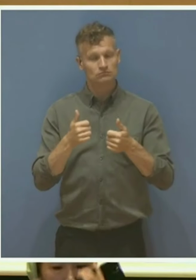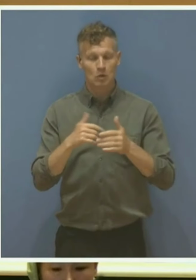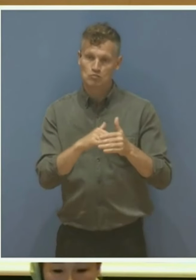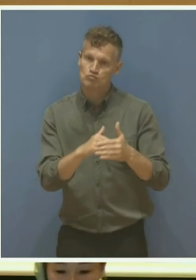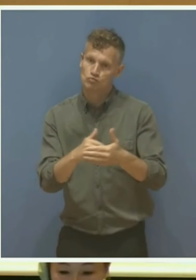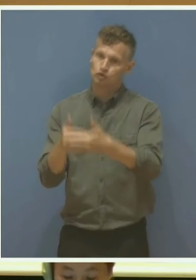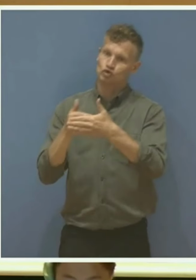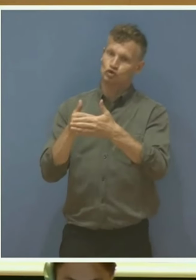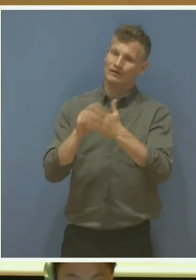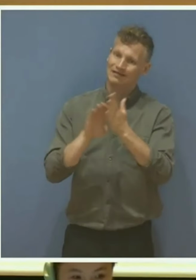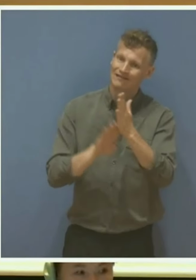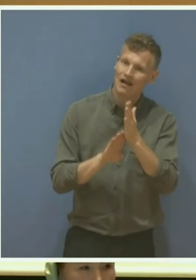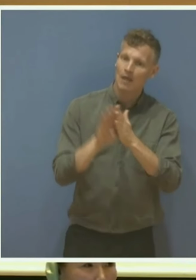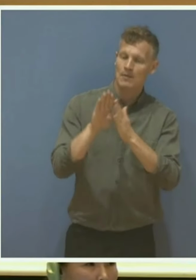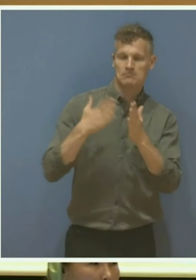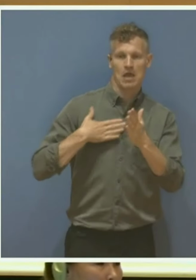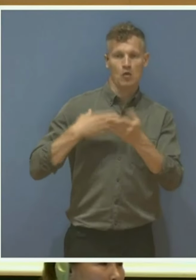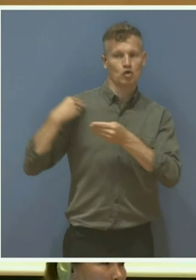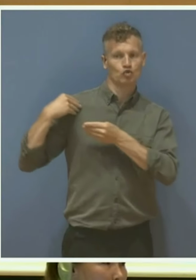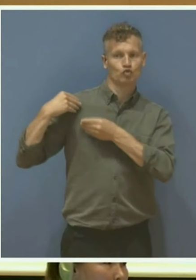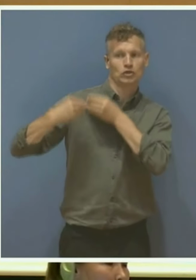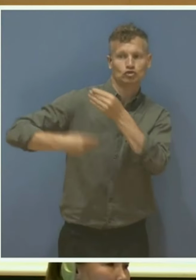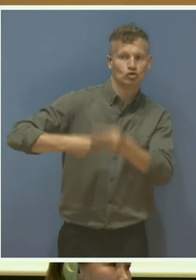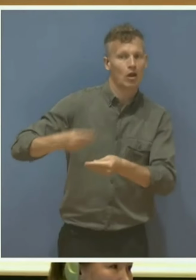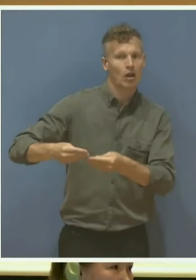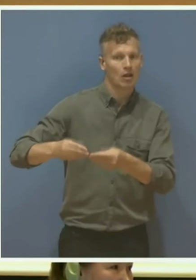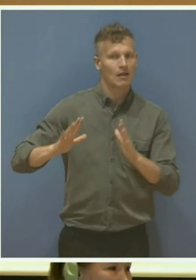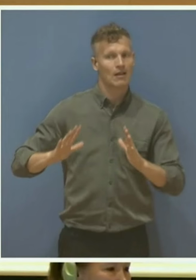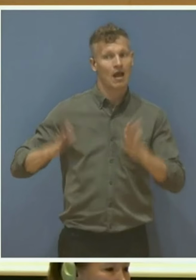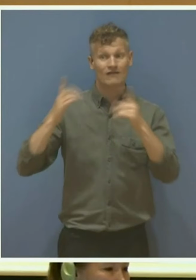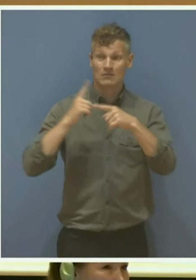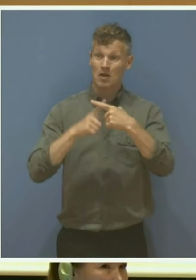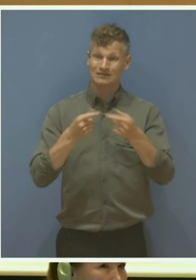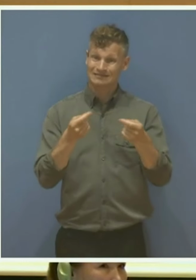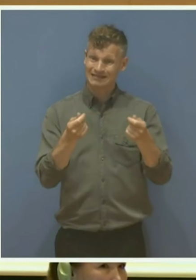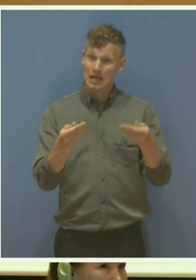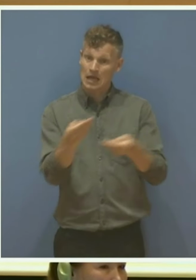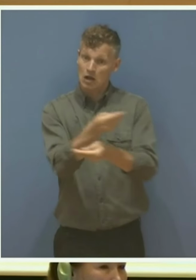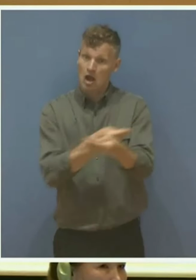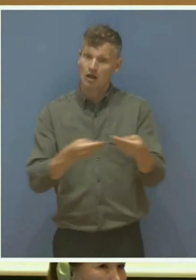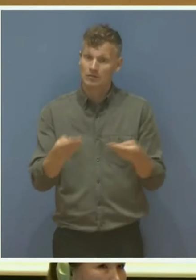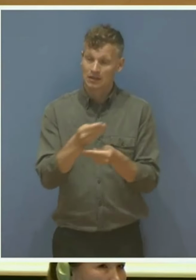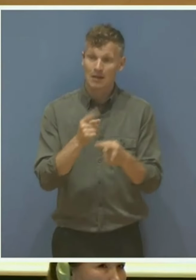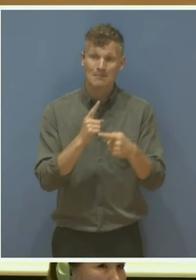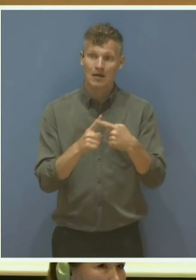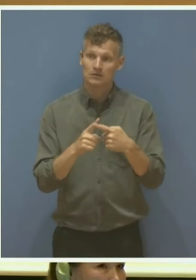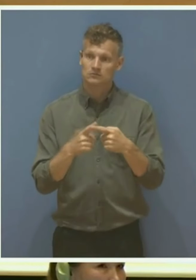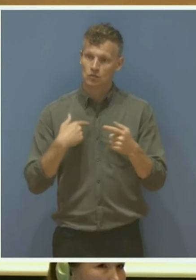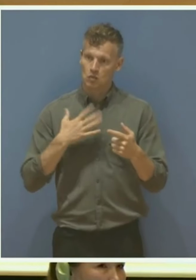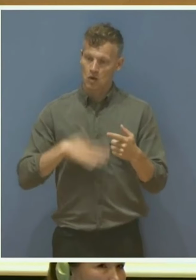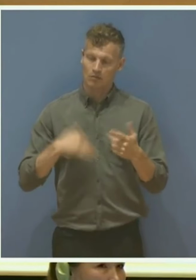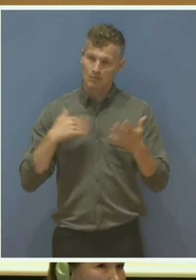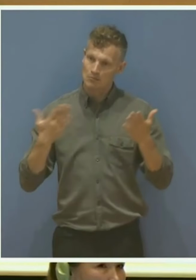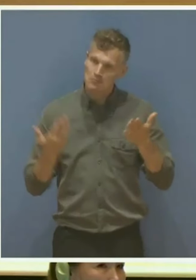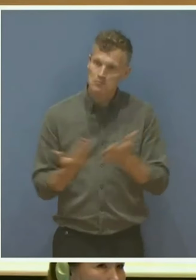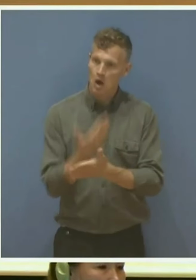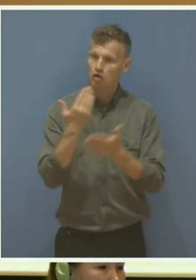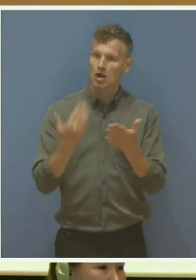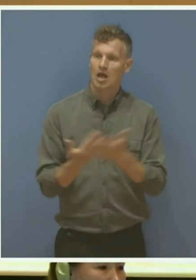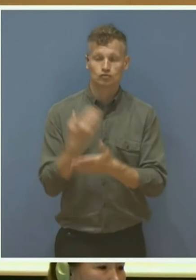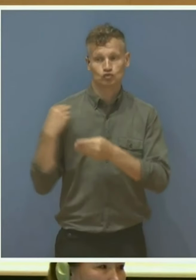коренных народов и других сфер жизни, включая расширение доступа к профессиональному этнокультурному образованию, развитие общин и других форм